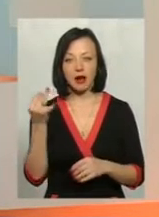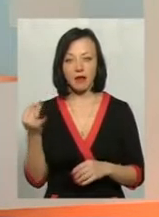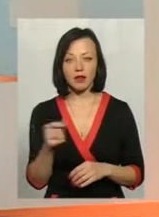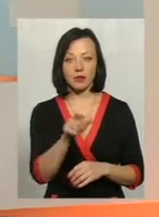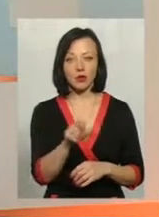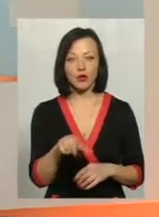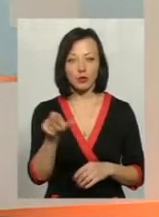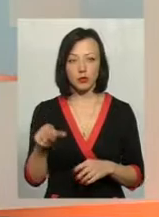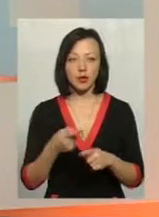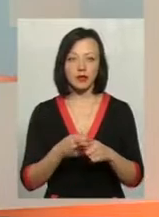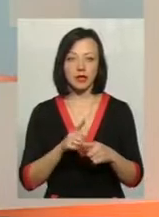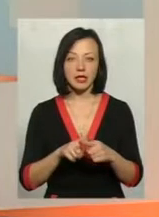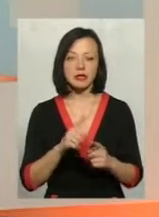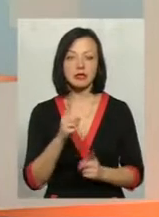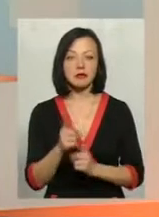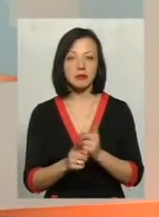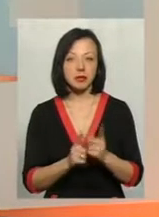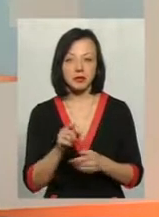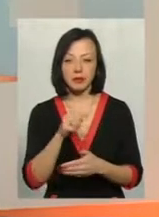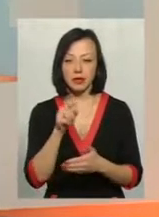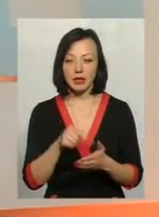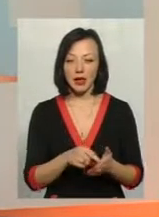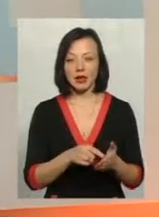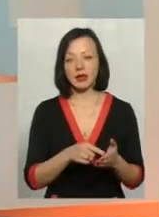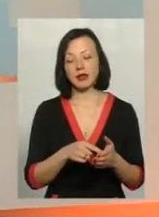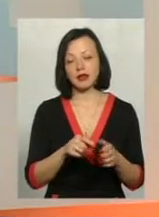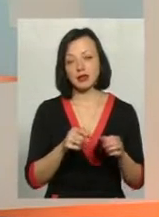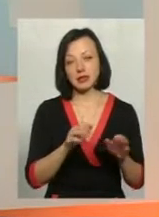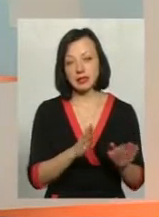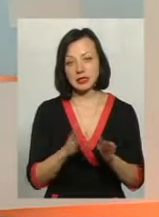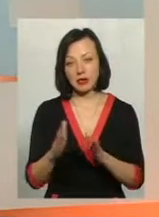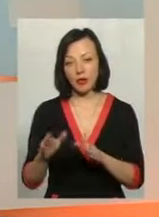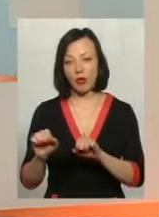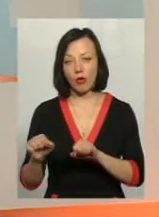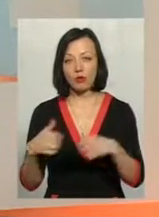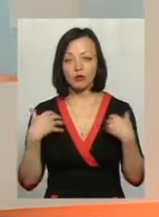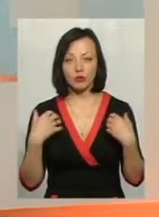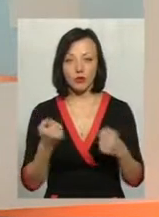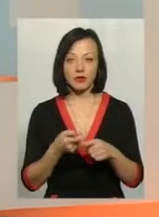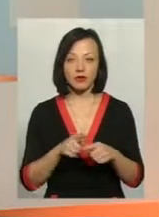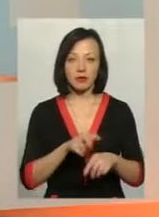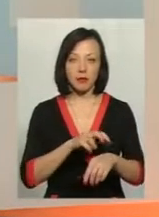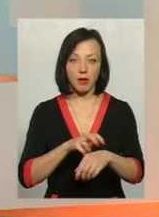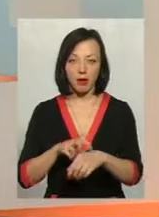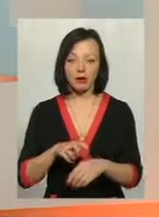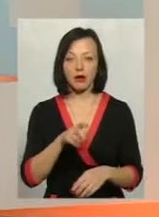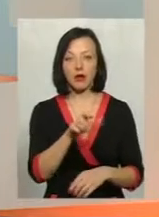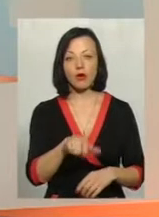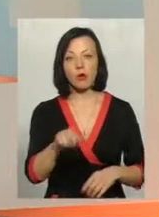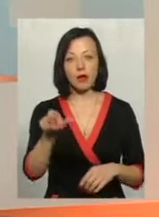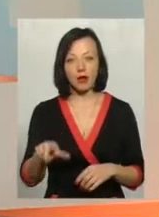у тих змінах. У питанні з системою охорони здоров'я – це медики, це